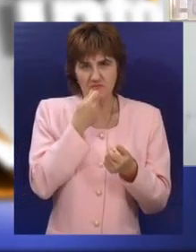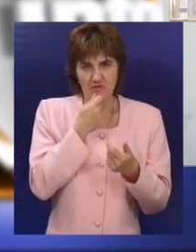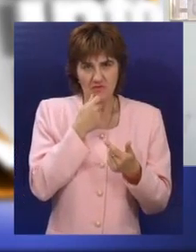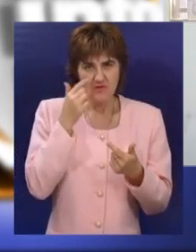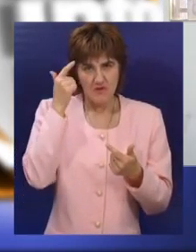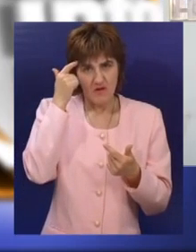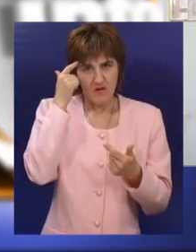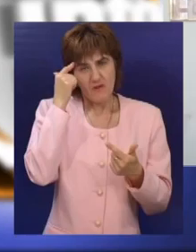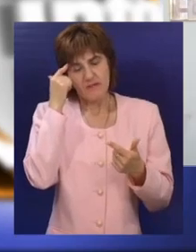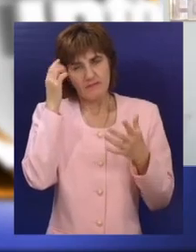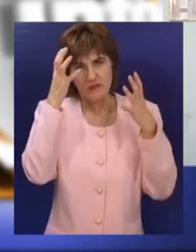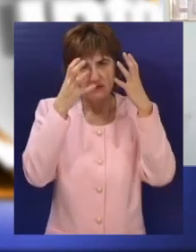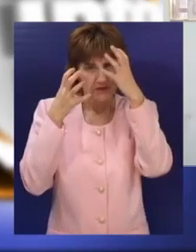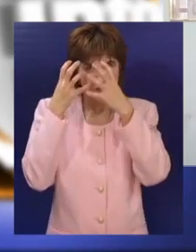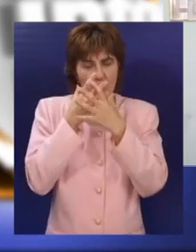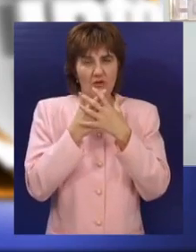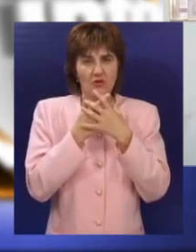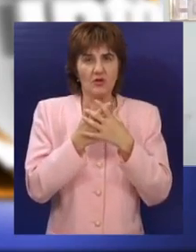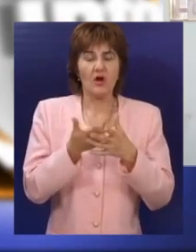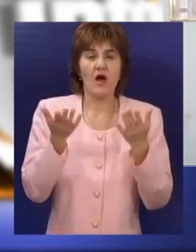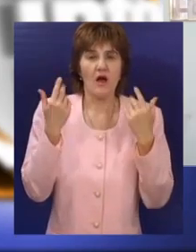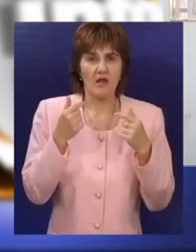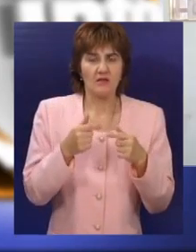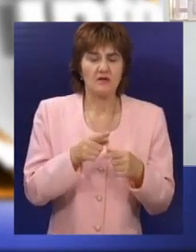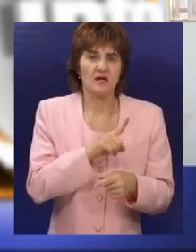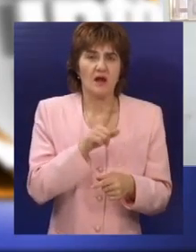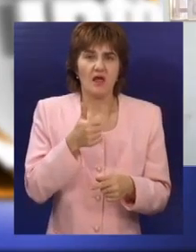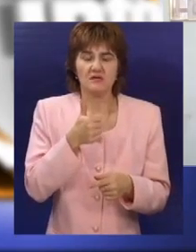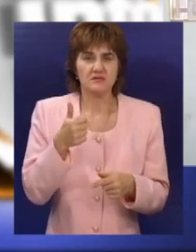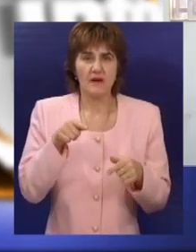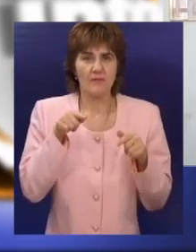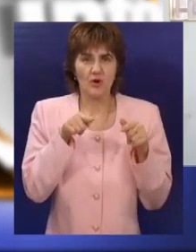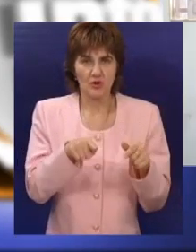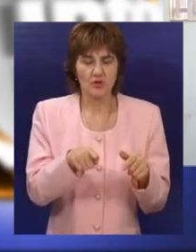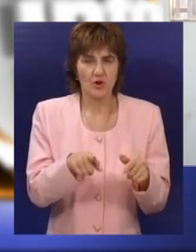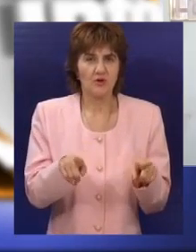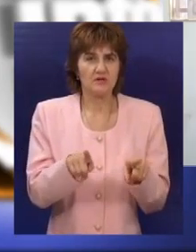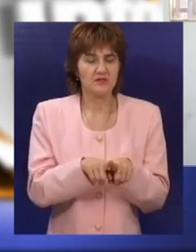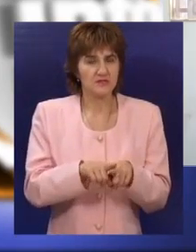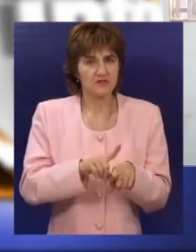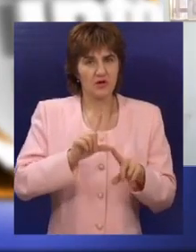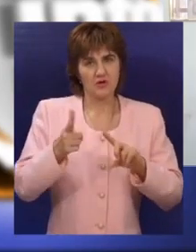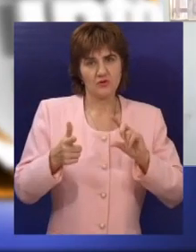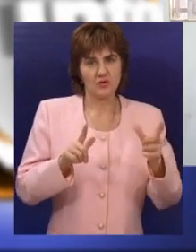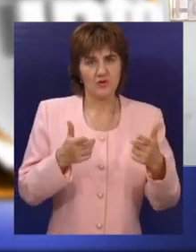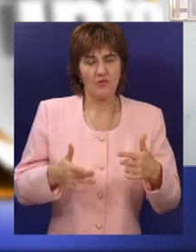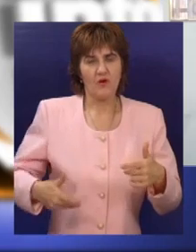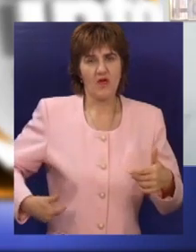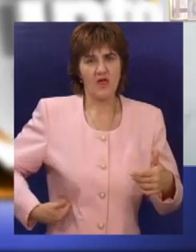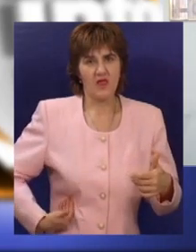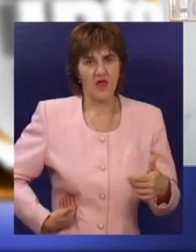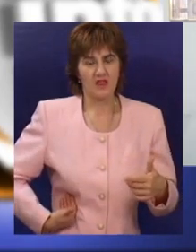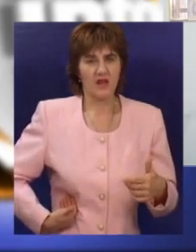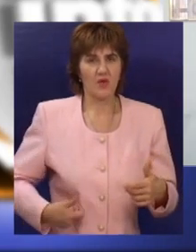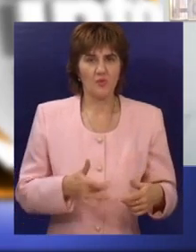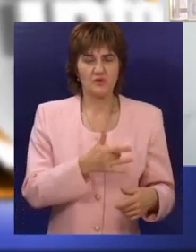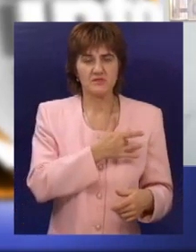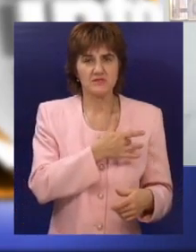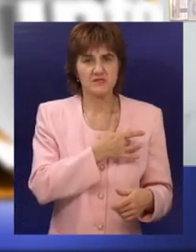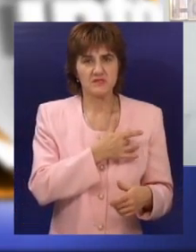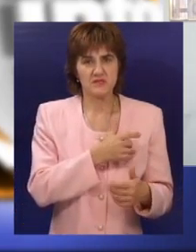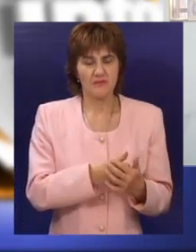na njegovu misaonu intelektualnu funkciju, ali ne samo na to, nego utiče i na sve ostale organe, na jetru,